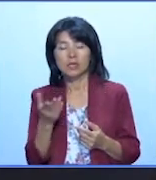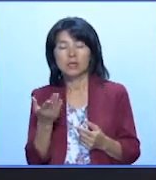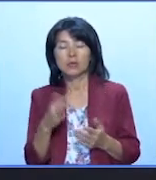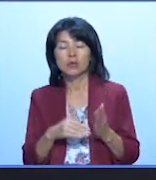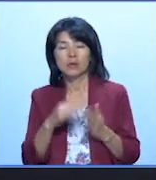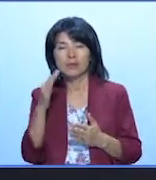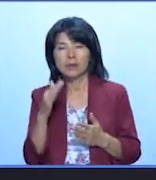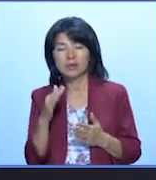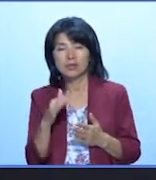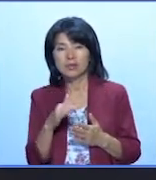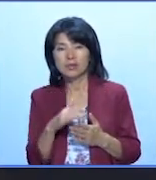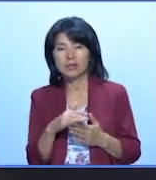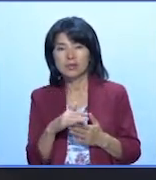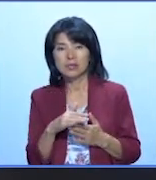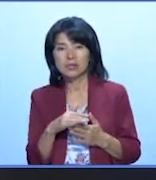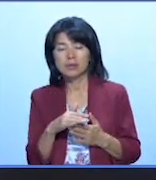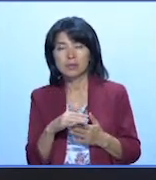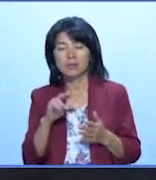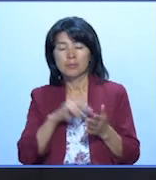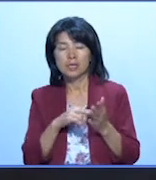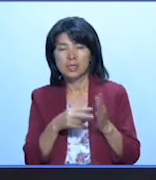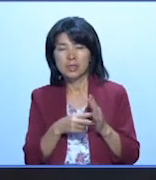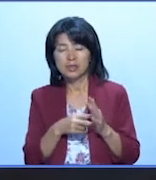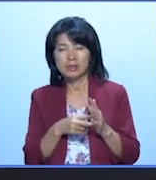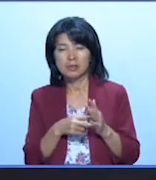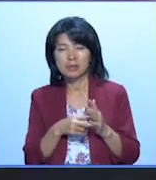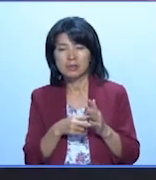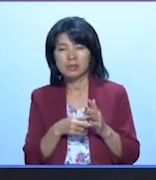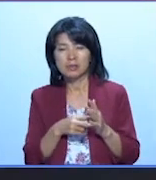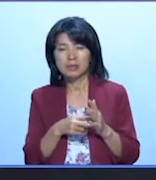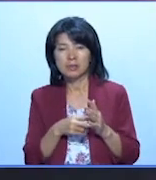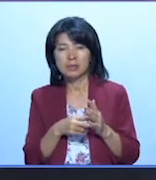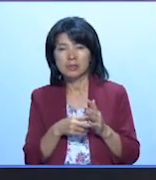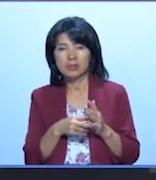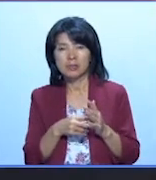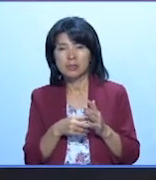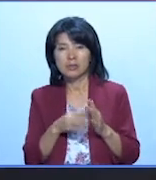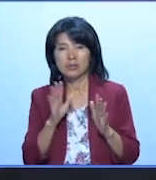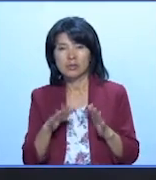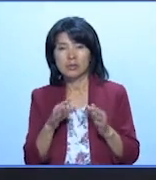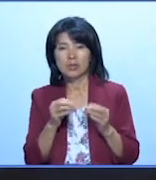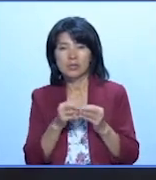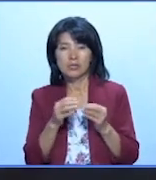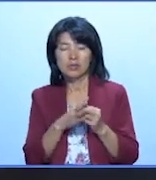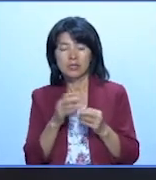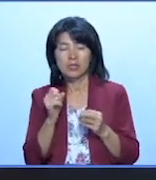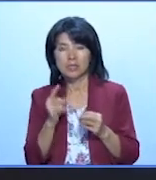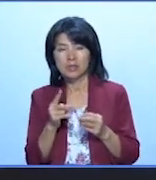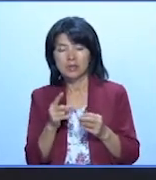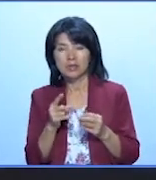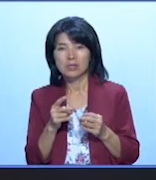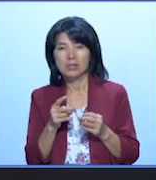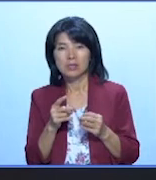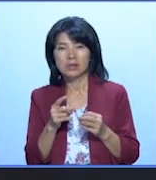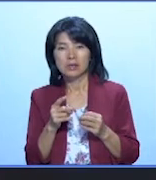проект? Нет, вот то в проекте... То есть пустоты буковерные большие? В проекте идет до 50 килограмм на метр. Ну,